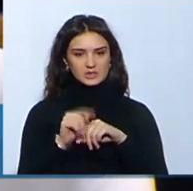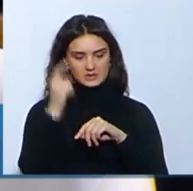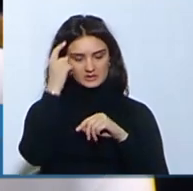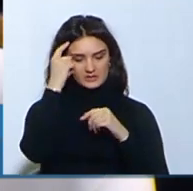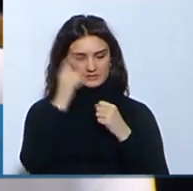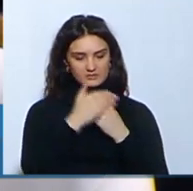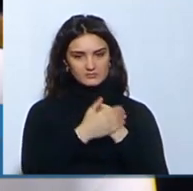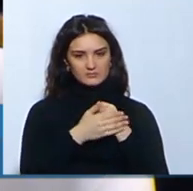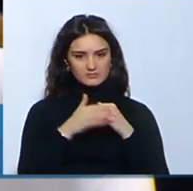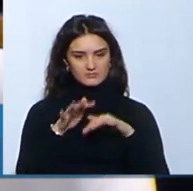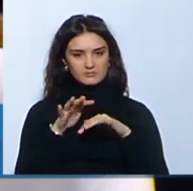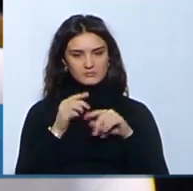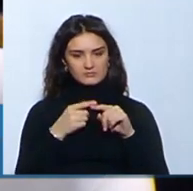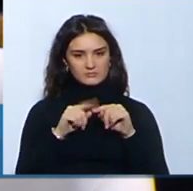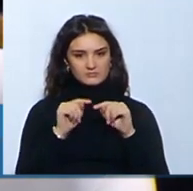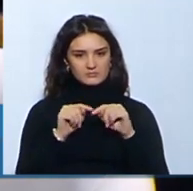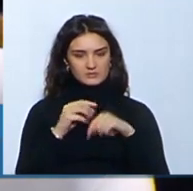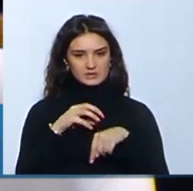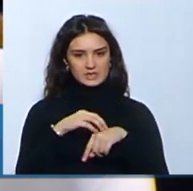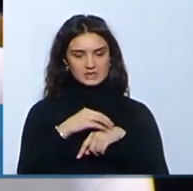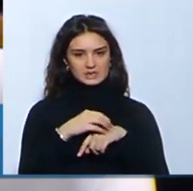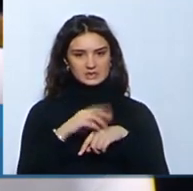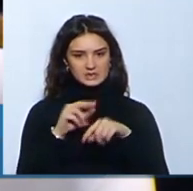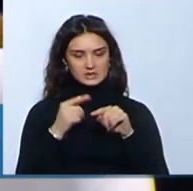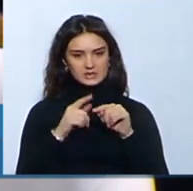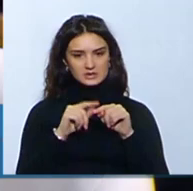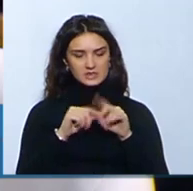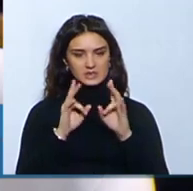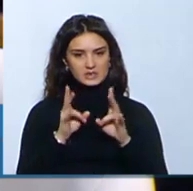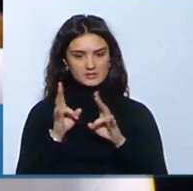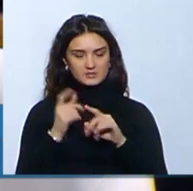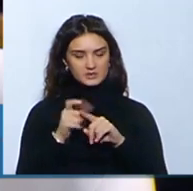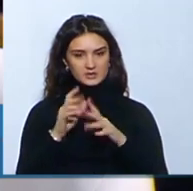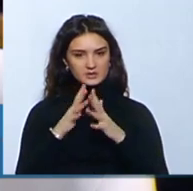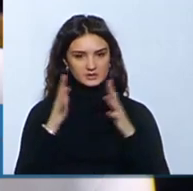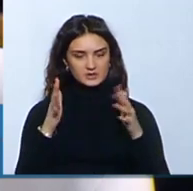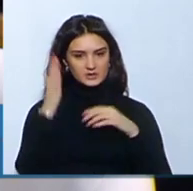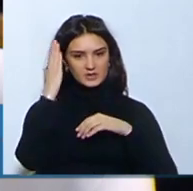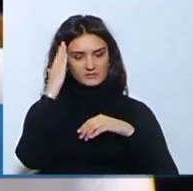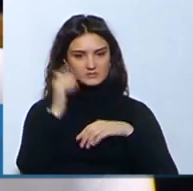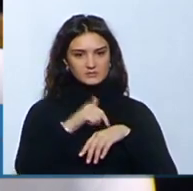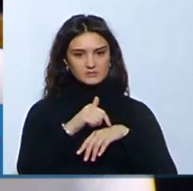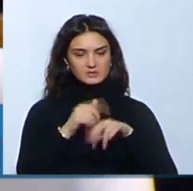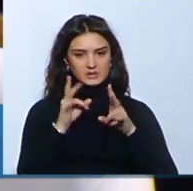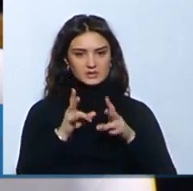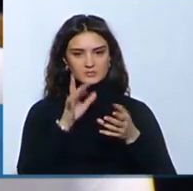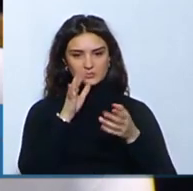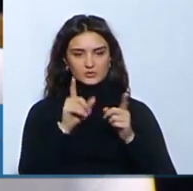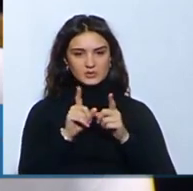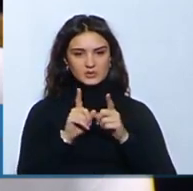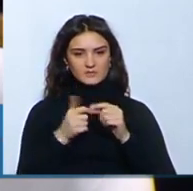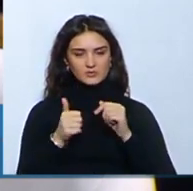მიდამოს სხეულის ზედა ნაწილის და ზედა კიდურების დაზიანება. თავის მიდამოს დაზიანების დროს ასევე